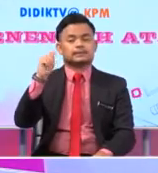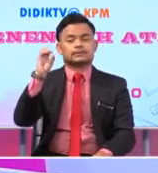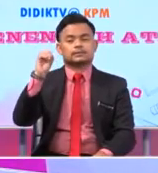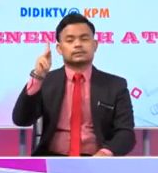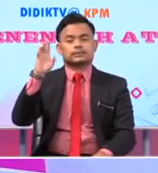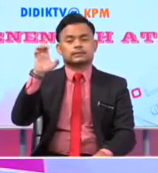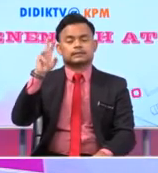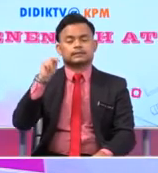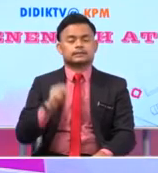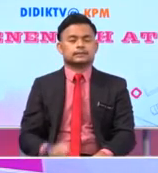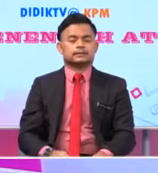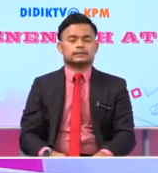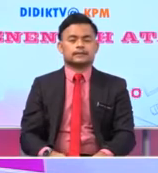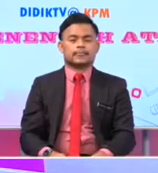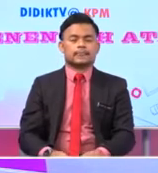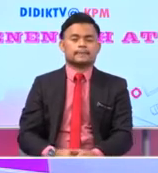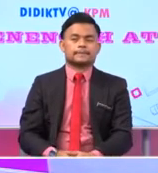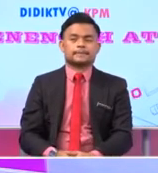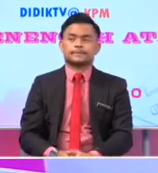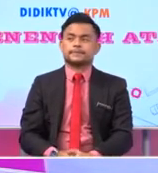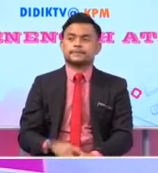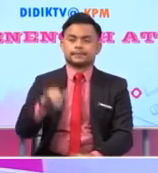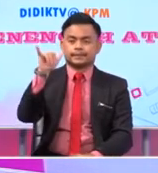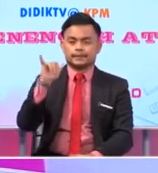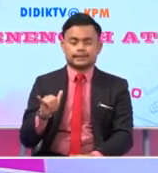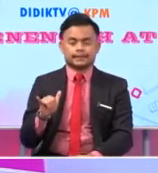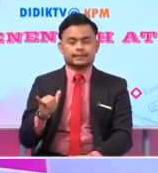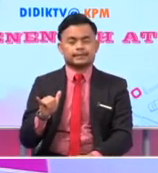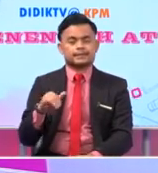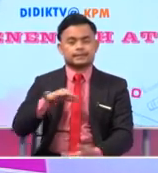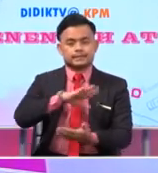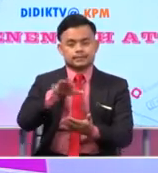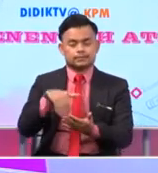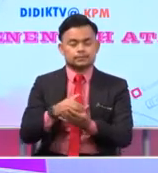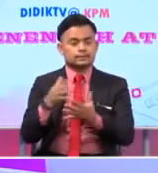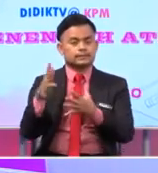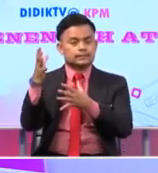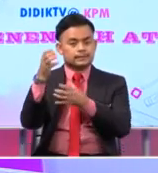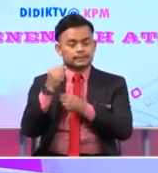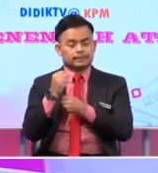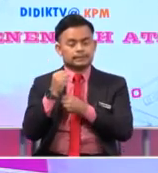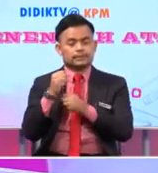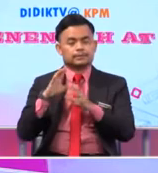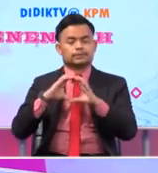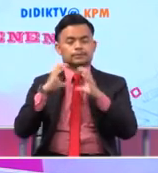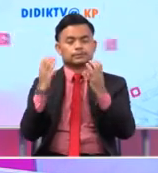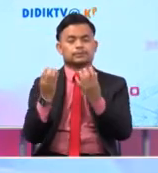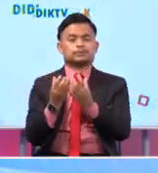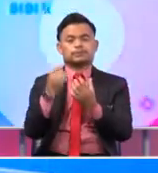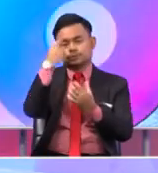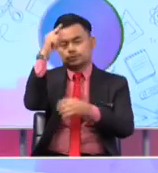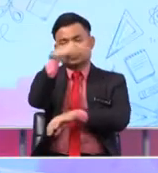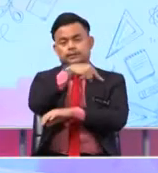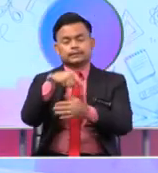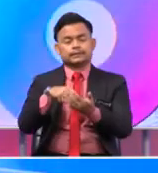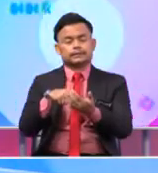C gua banyak dari Watch yang saya dan jemur IUD anda semua dah dapat kumpul untuk hari ini